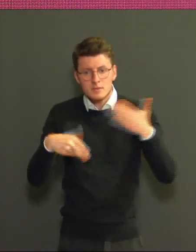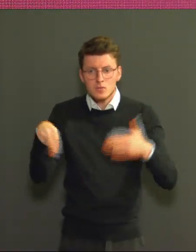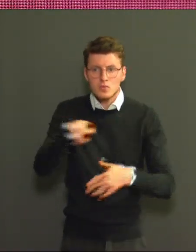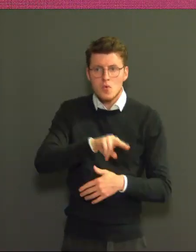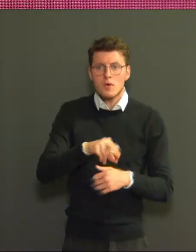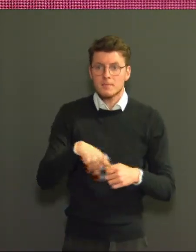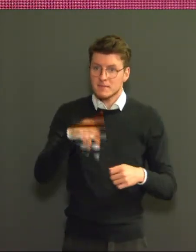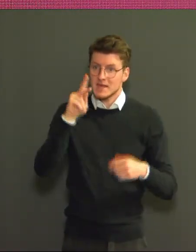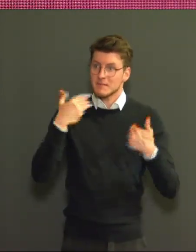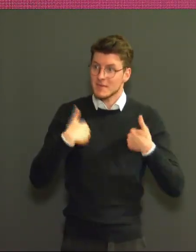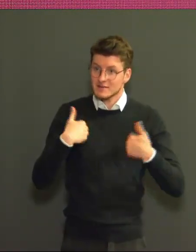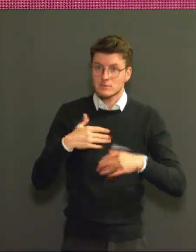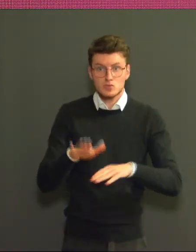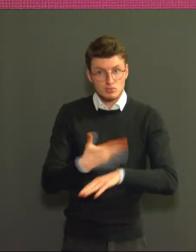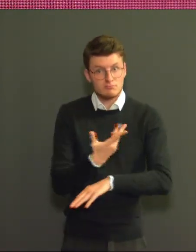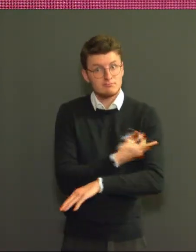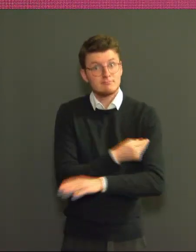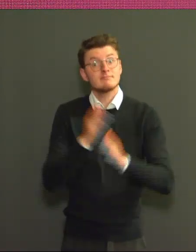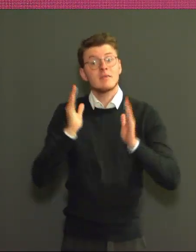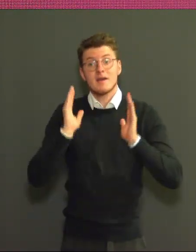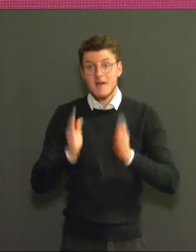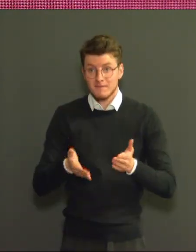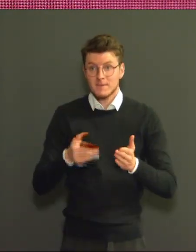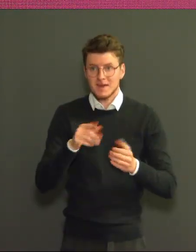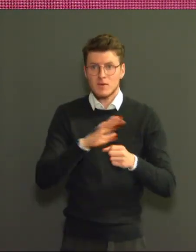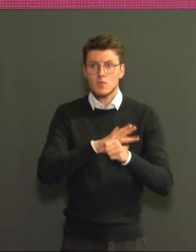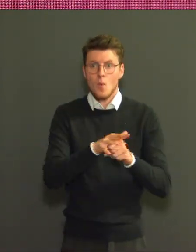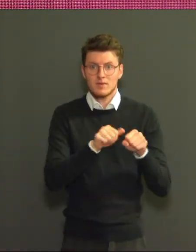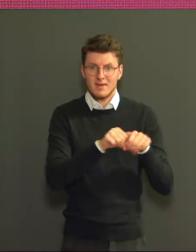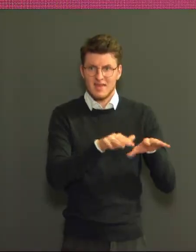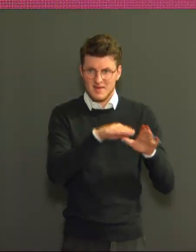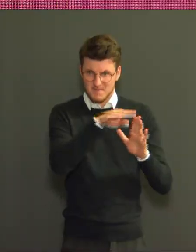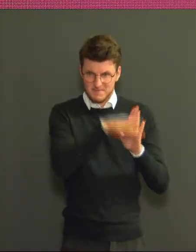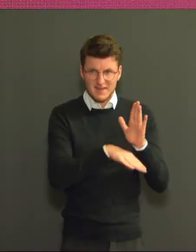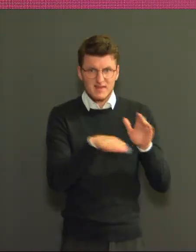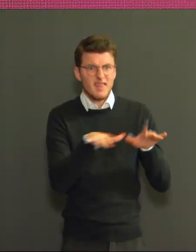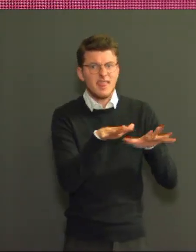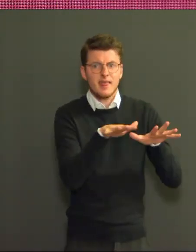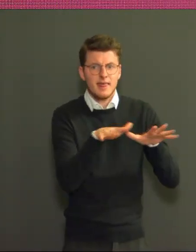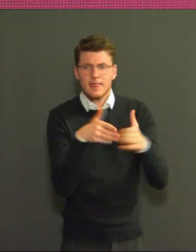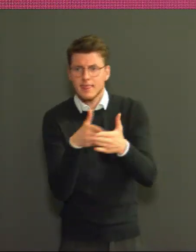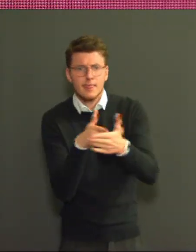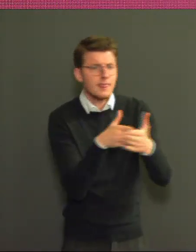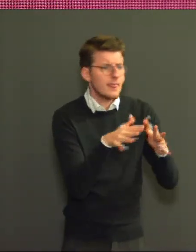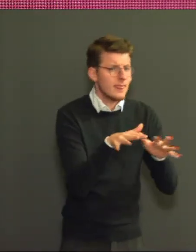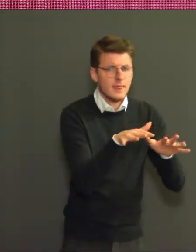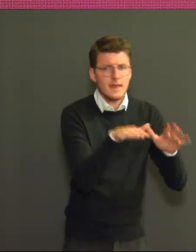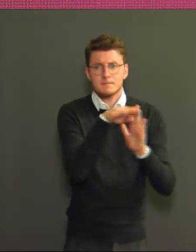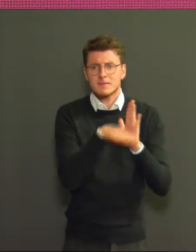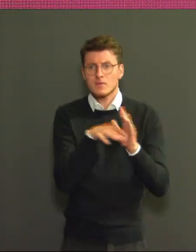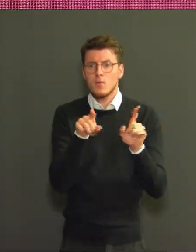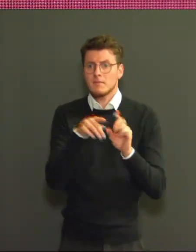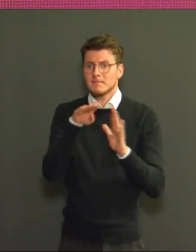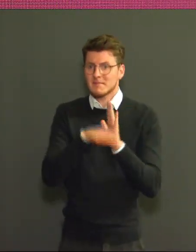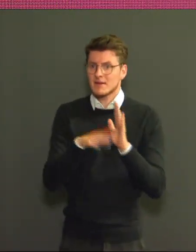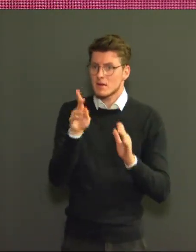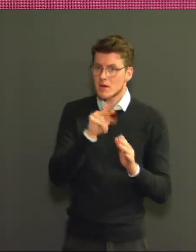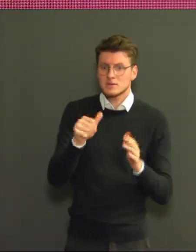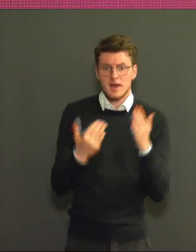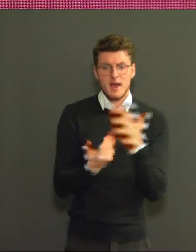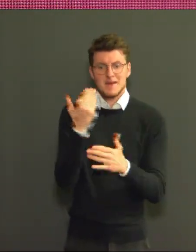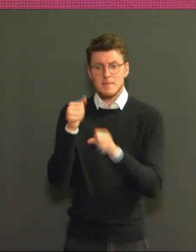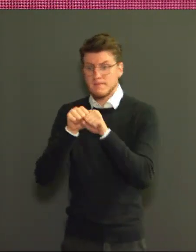gevaccineerd zijn, hoe minder het virus kan blijven circuleren, hoe kleiner de kans op nieuwe broeihaarden, hoe kleiner de kans ook